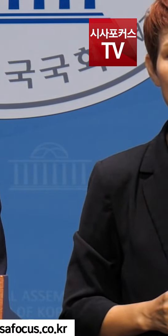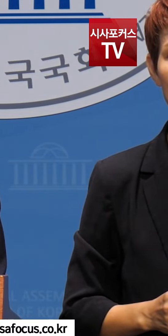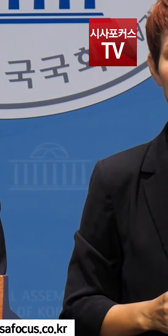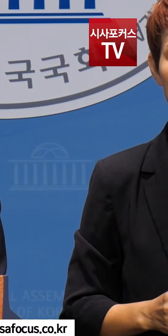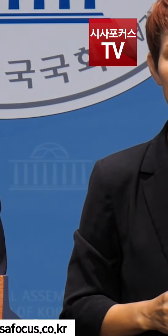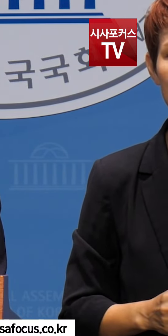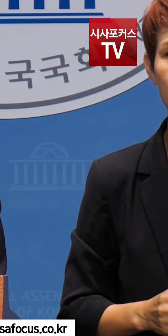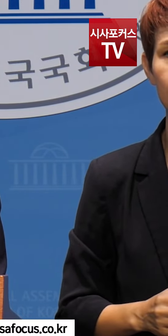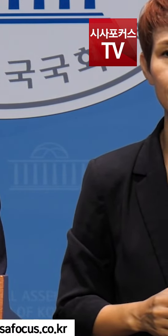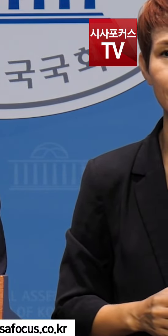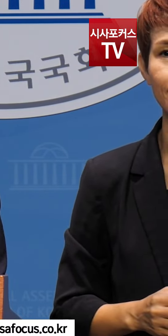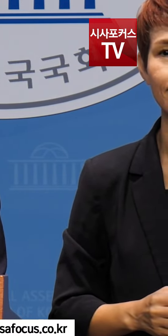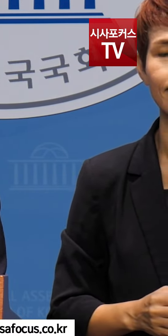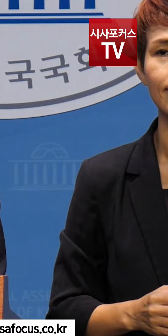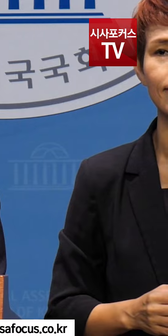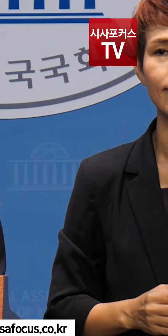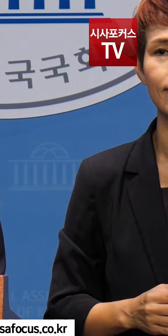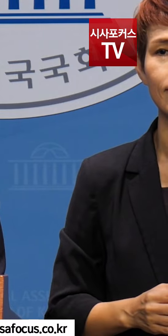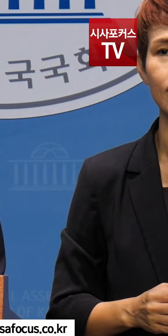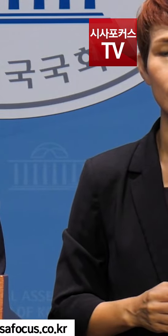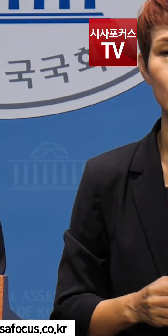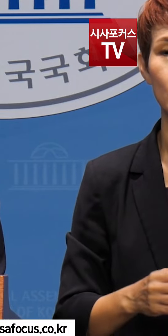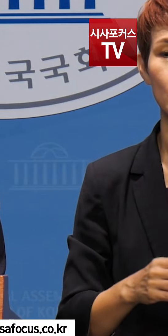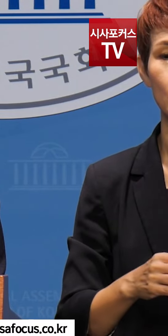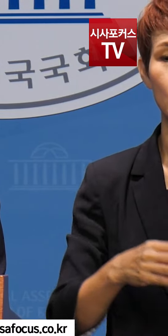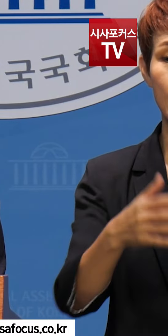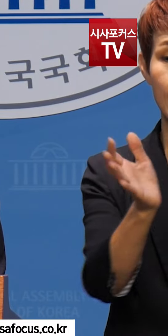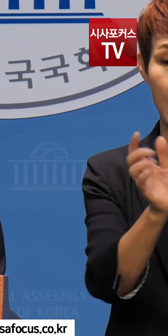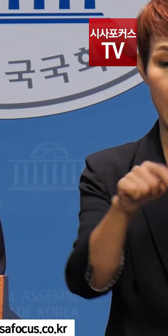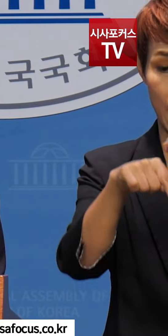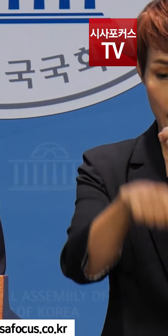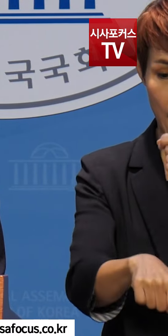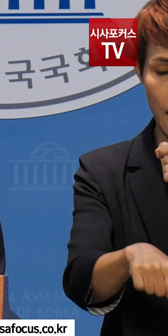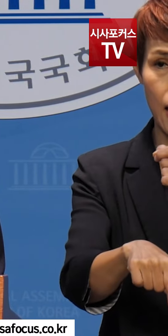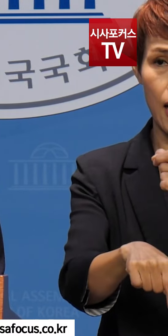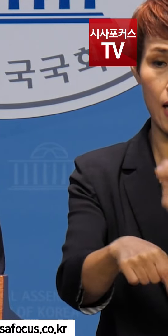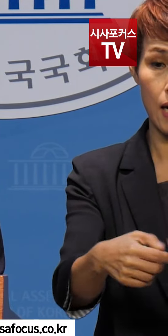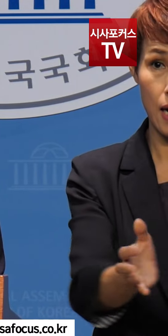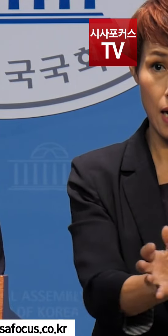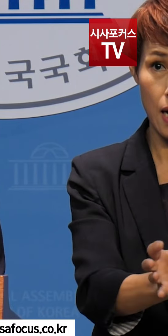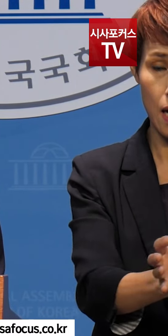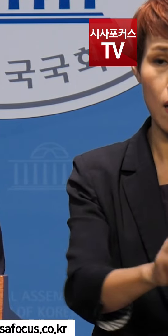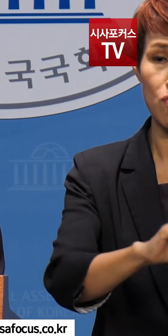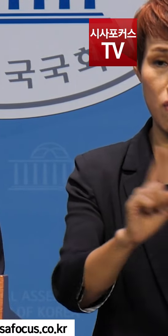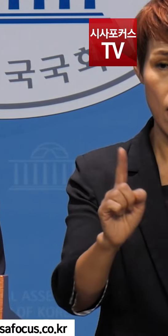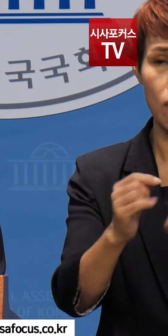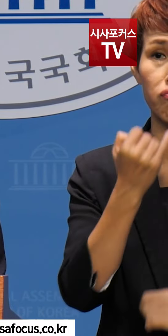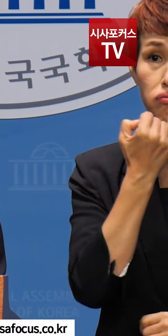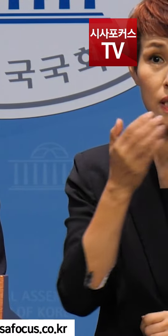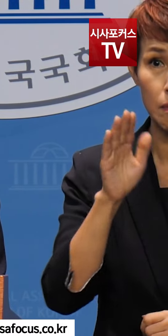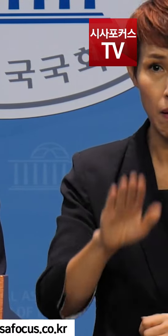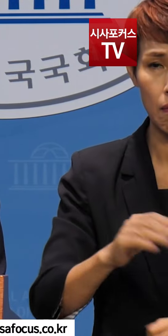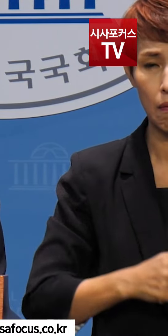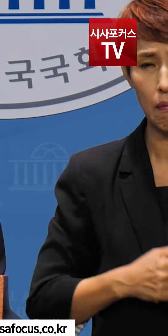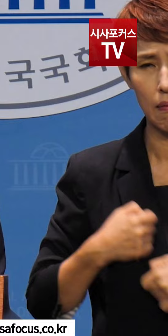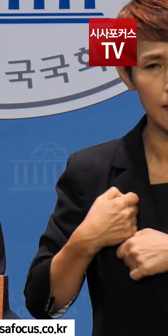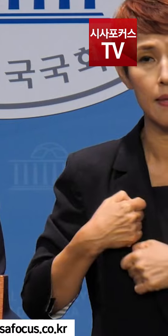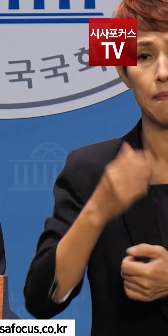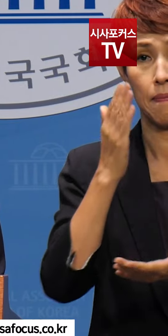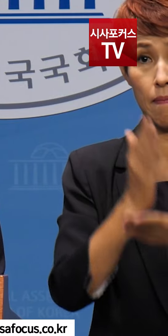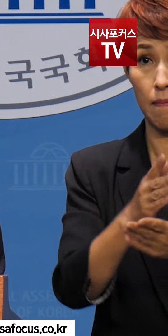이전을 처리합시다. 지구당 부활은 반대하지 않지만 구태정치가 재현되지 않기